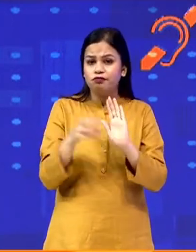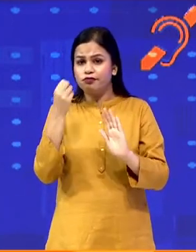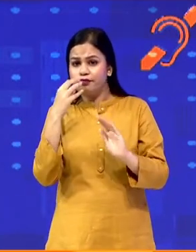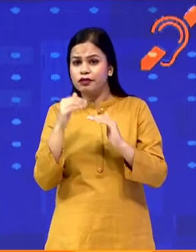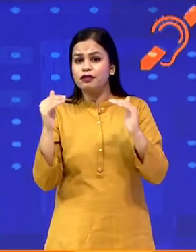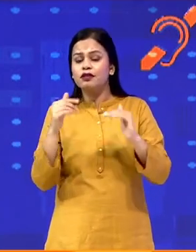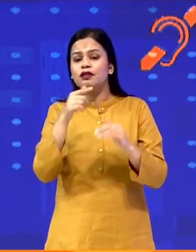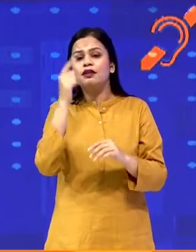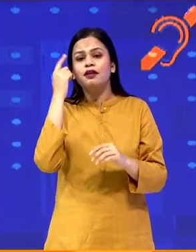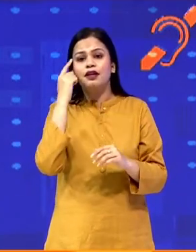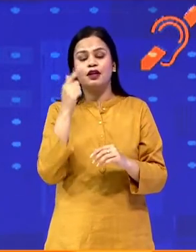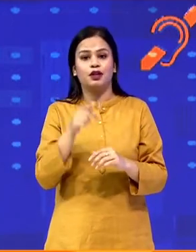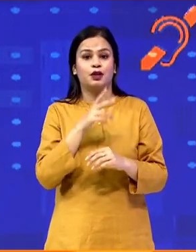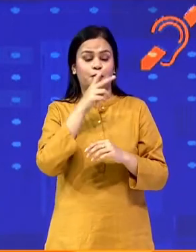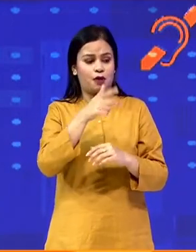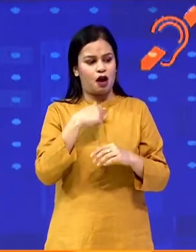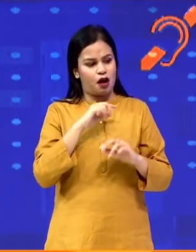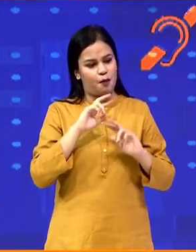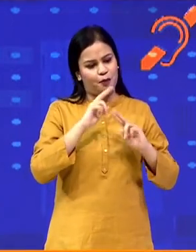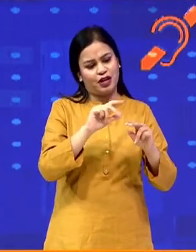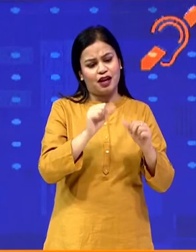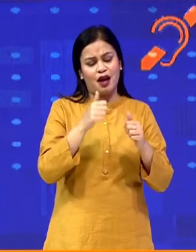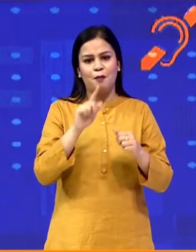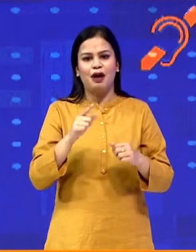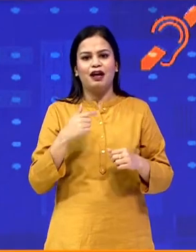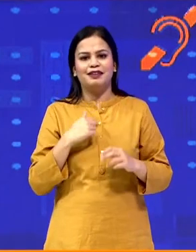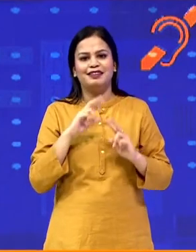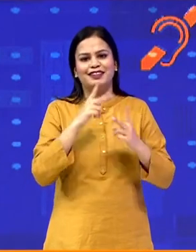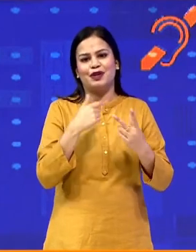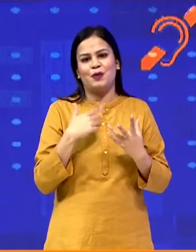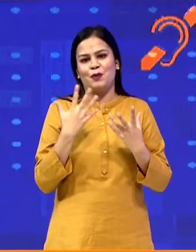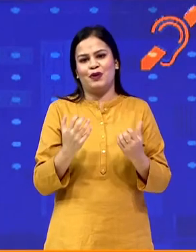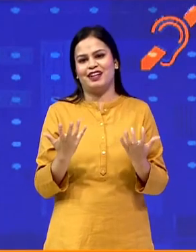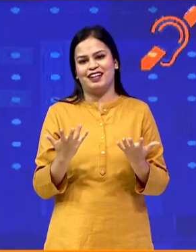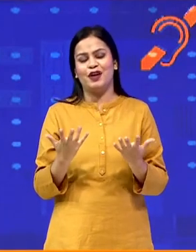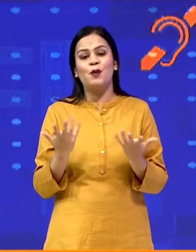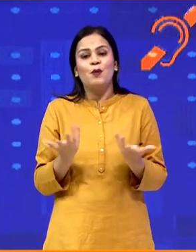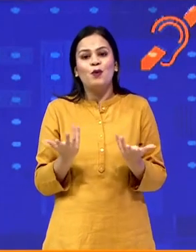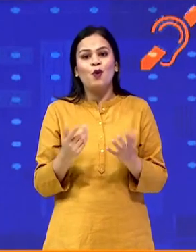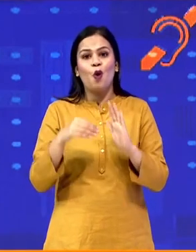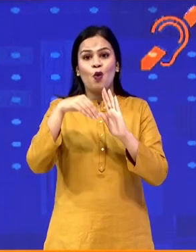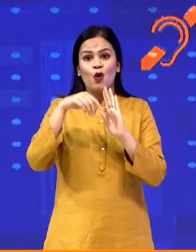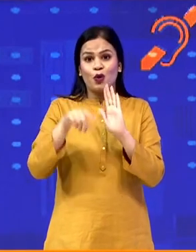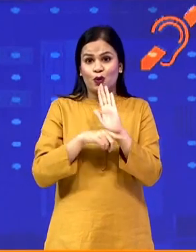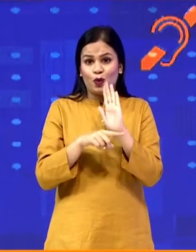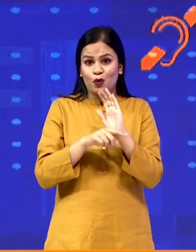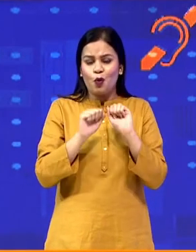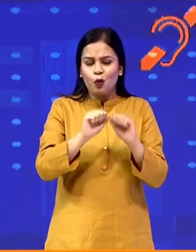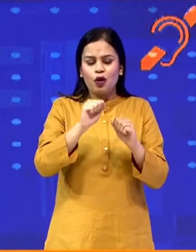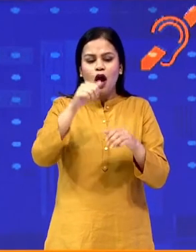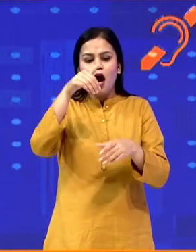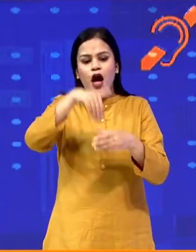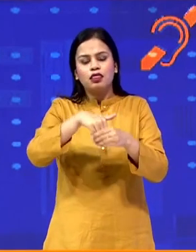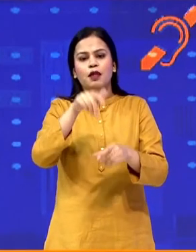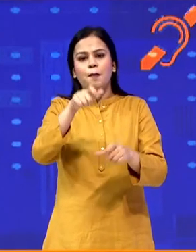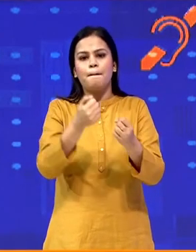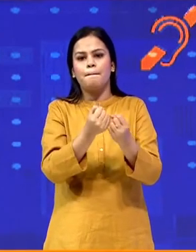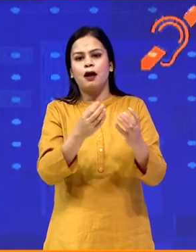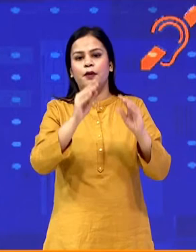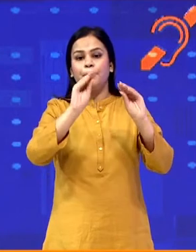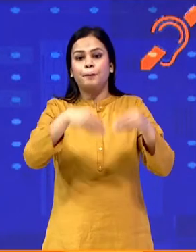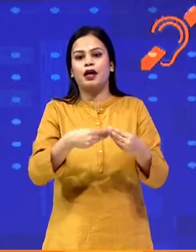मैं का सकता हूं लेकिन कहूंगा नहीं कांग्रेस में इतनी छोटे लोग ए गए हैं